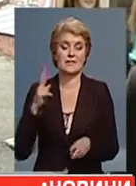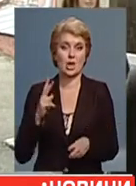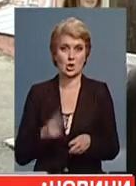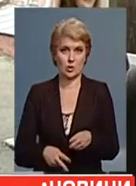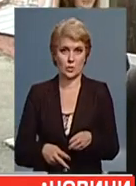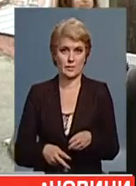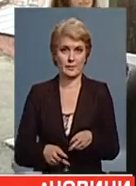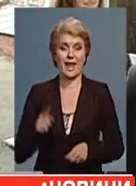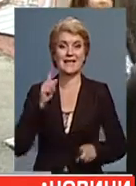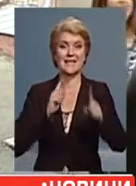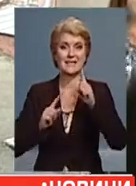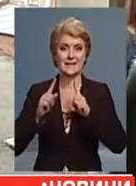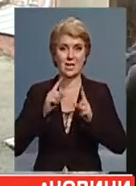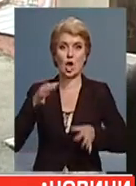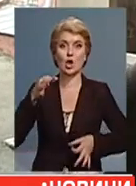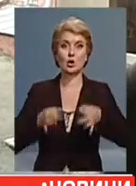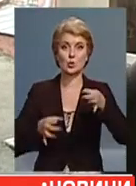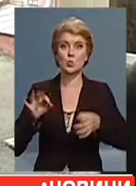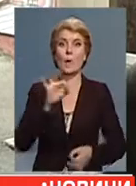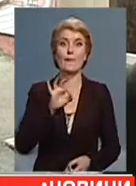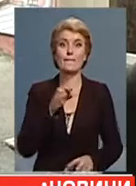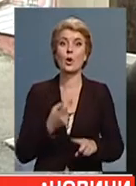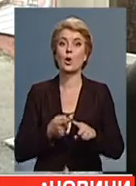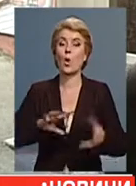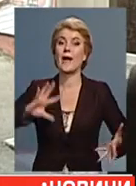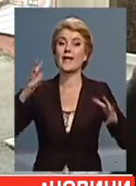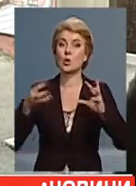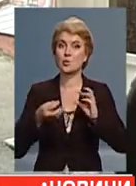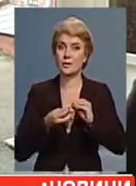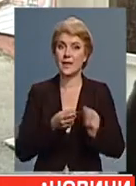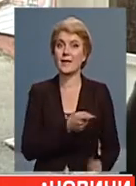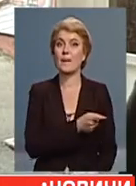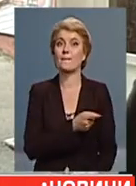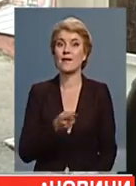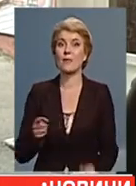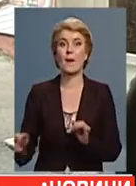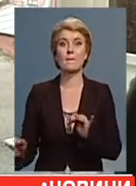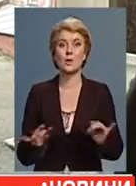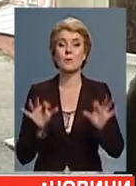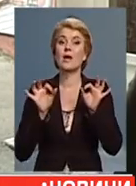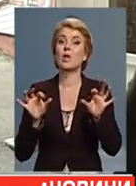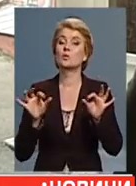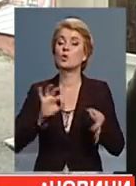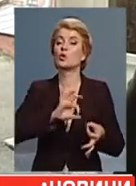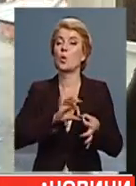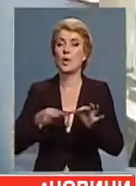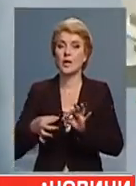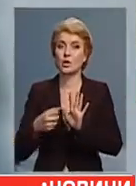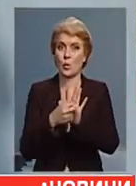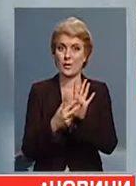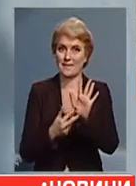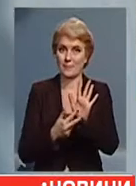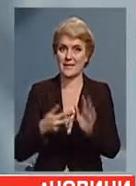закінчилося засідання суду. Про його результати та про перебіг процесу розповім докладніше о